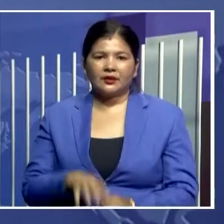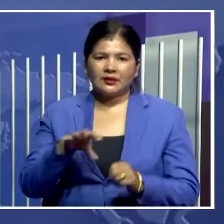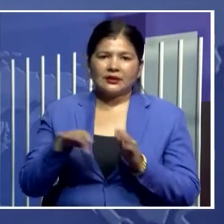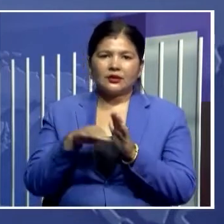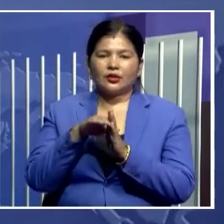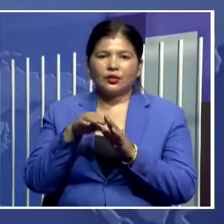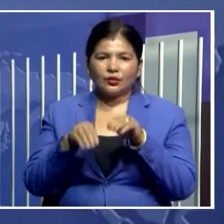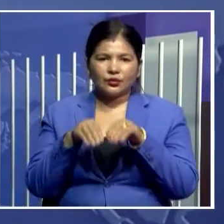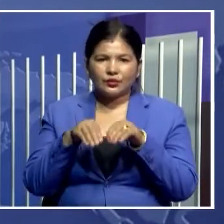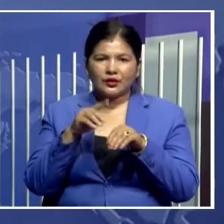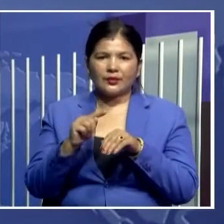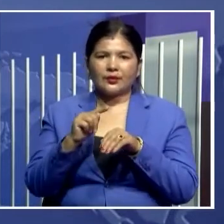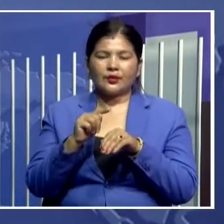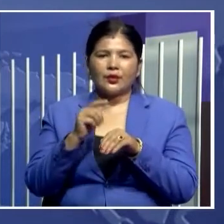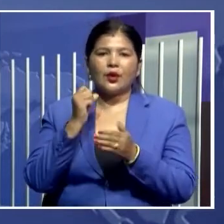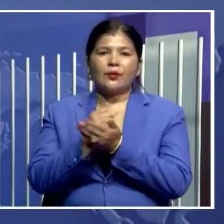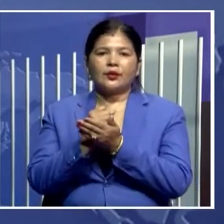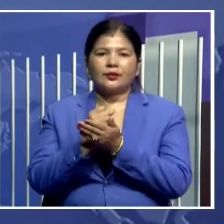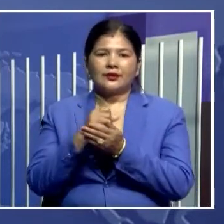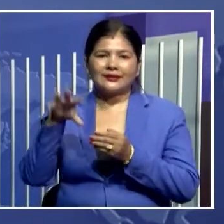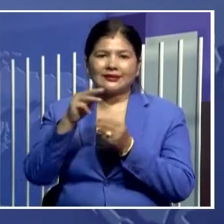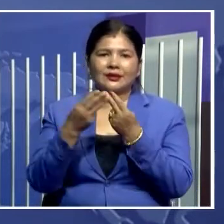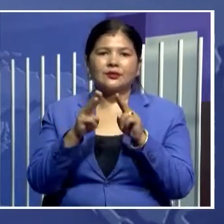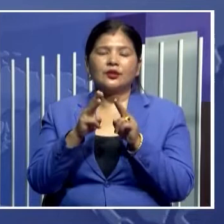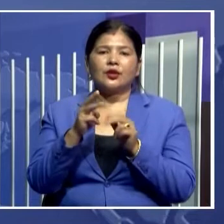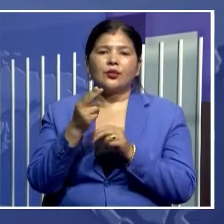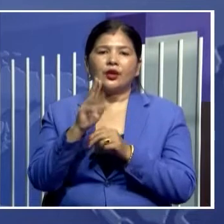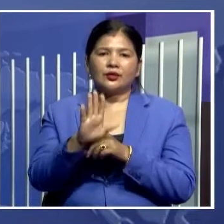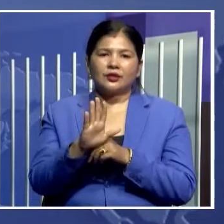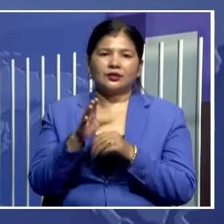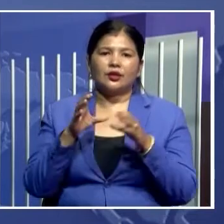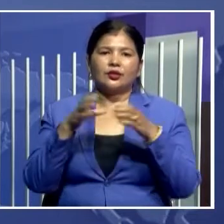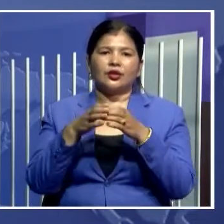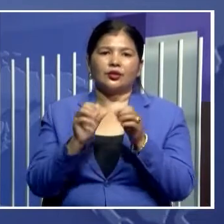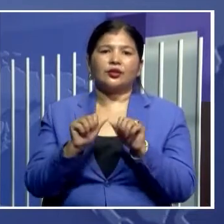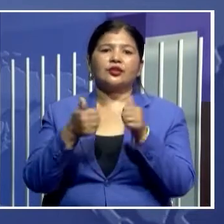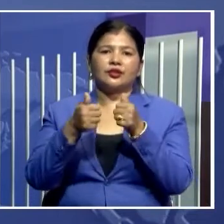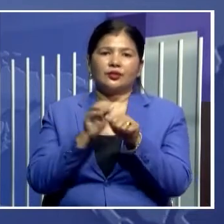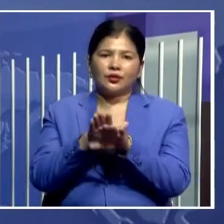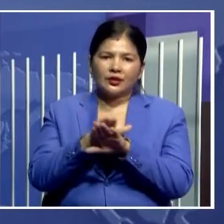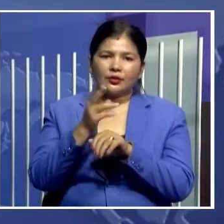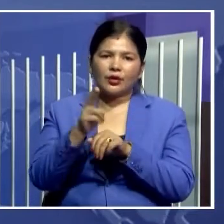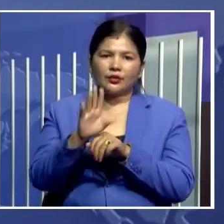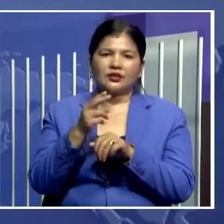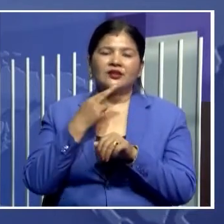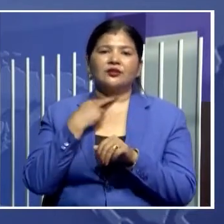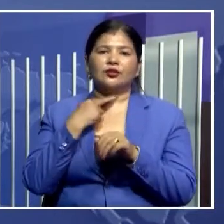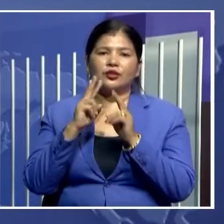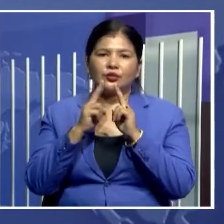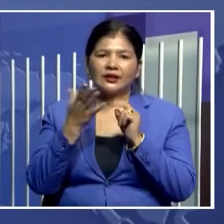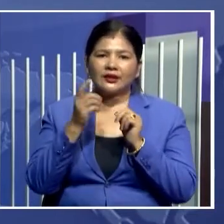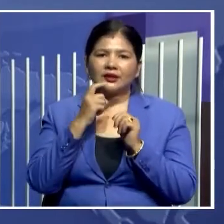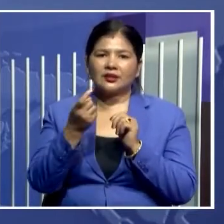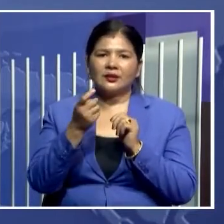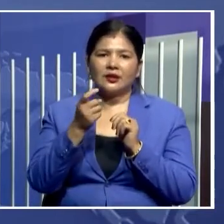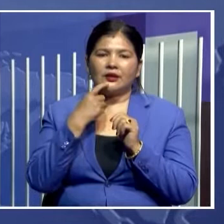स्थानीय तहको चुनावको मत परिणाम सार्वजनिक भइरहेका छन्। दलहरूले जितेको संख्या अध्यावधिक भइरहेको छ। रोचक कुरा त के छ भने